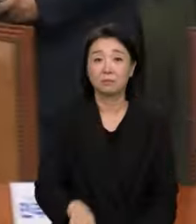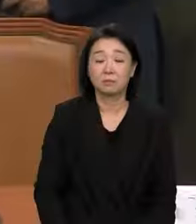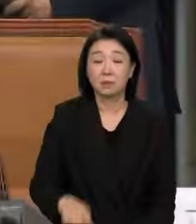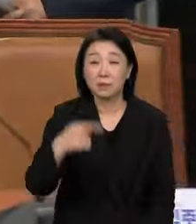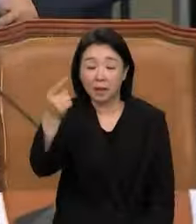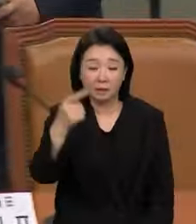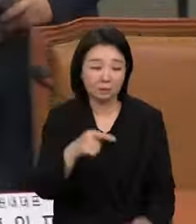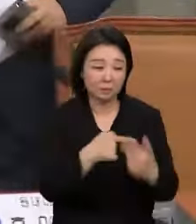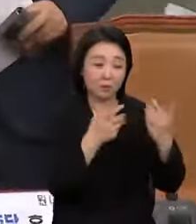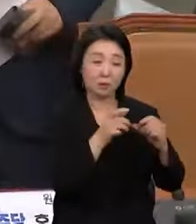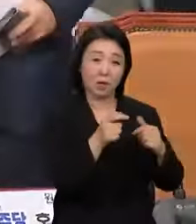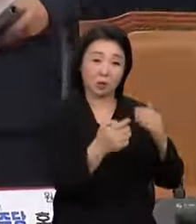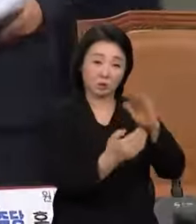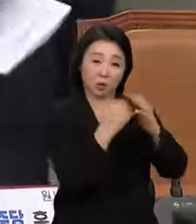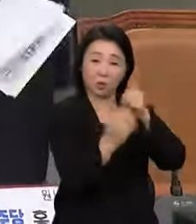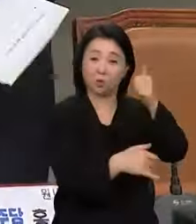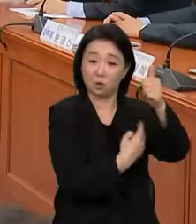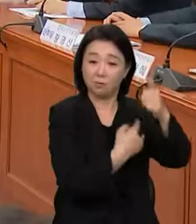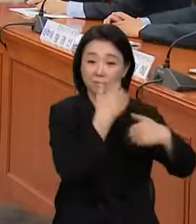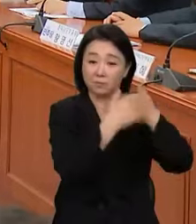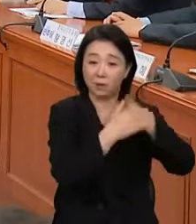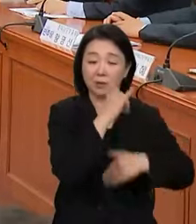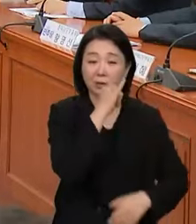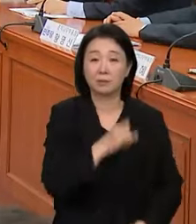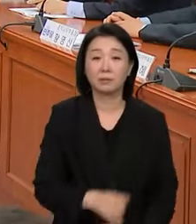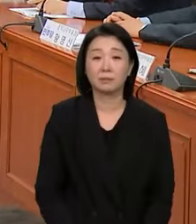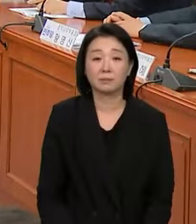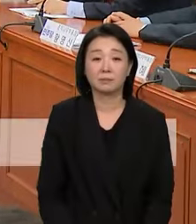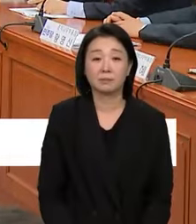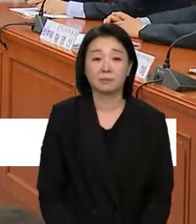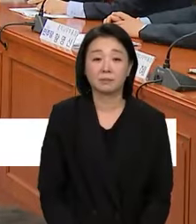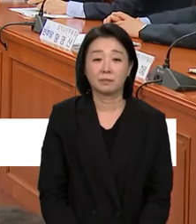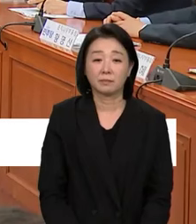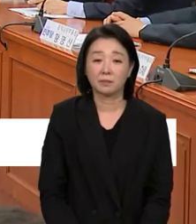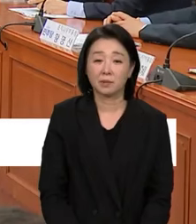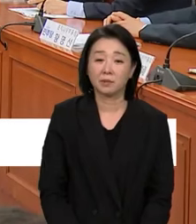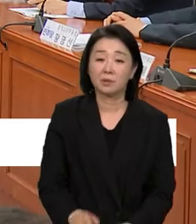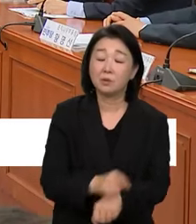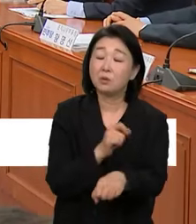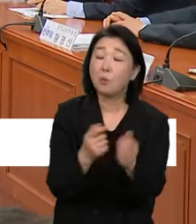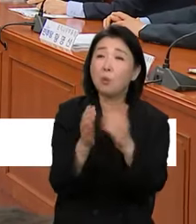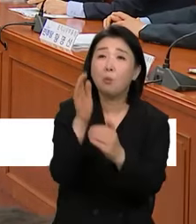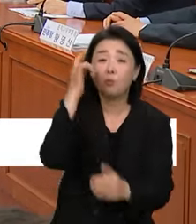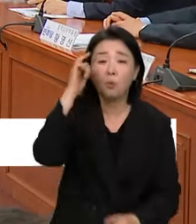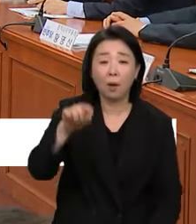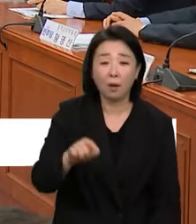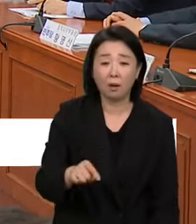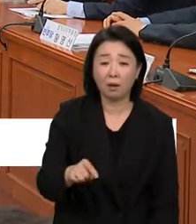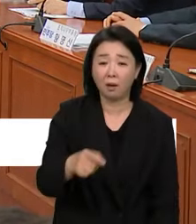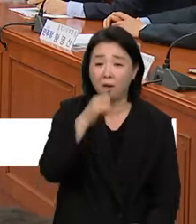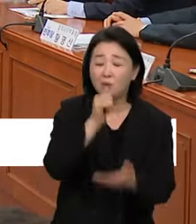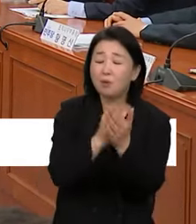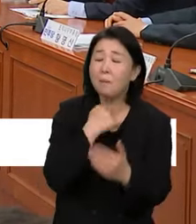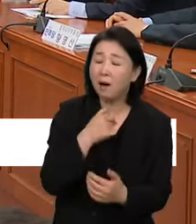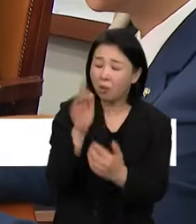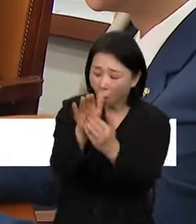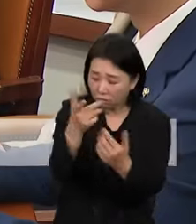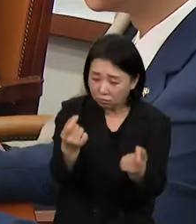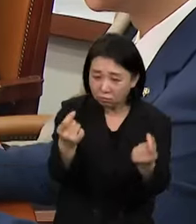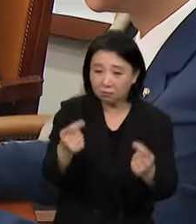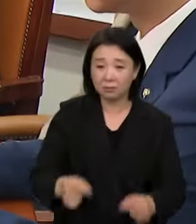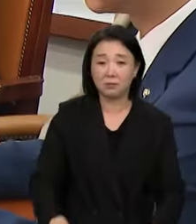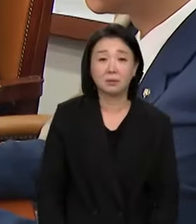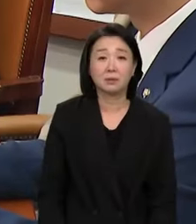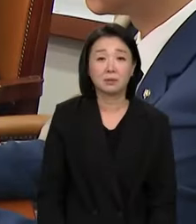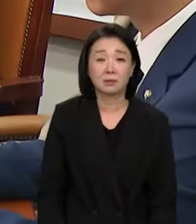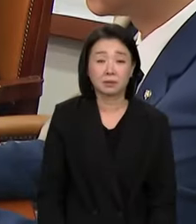민주당 최고위원회에서 영상입니다 법을 왜 거부합니까 죄 졌으니까 거부하는 겁니다